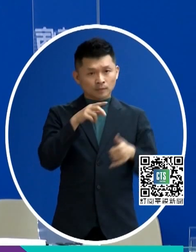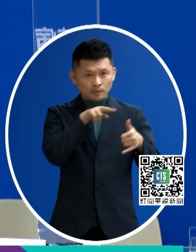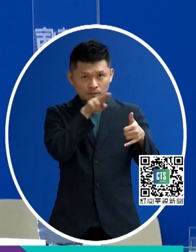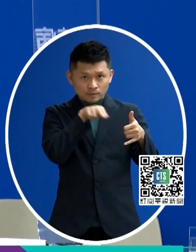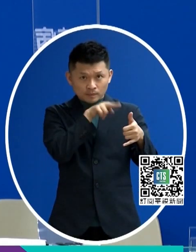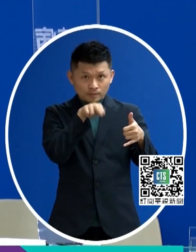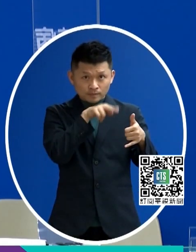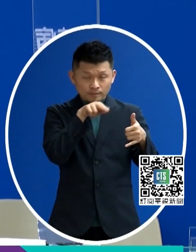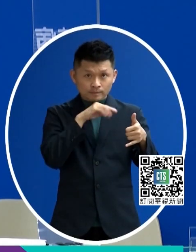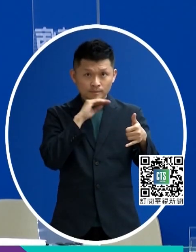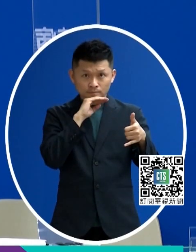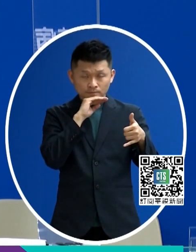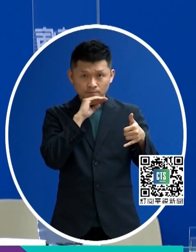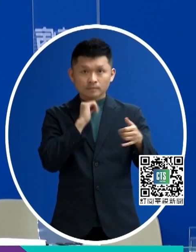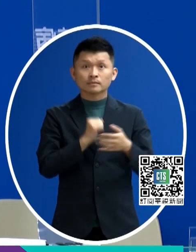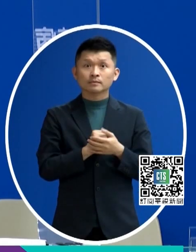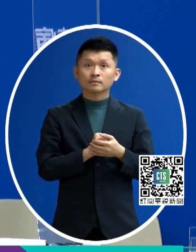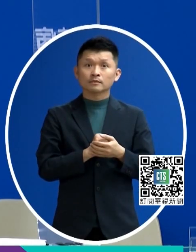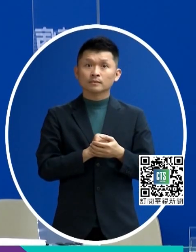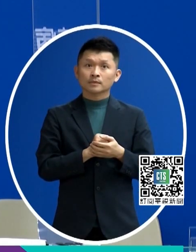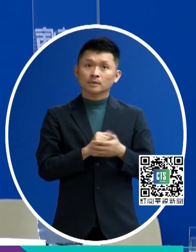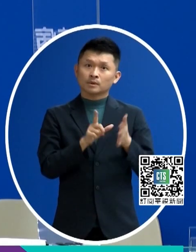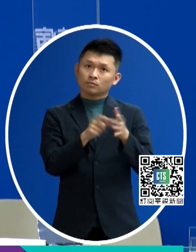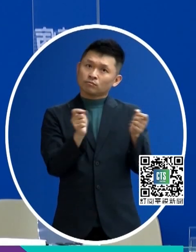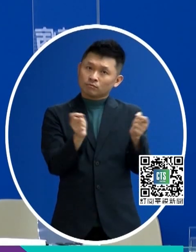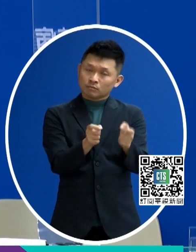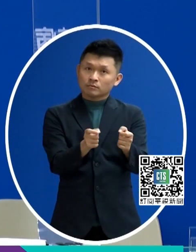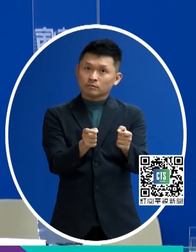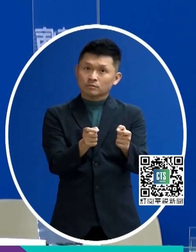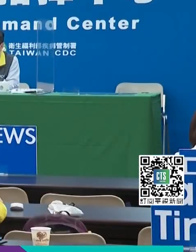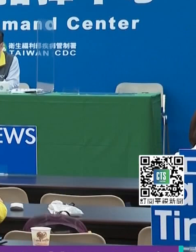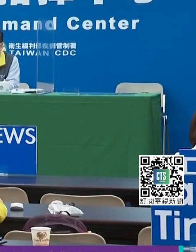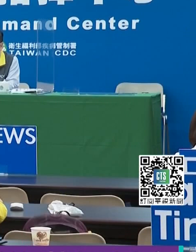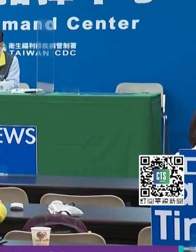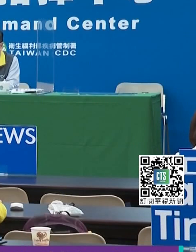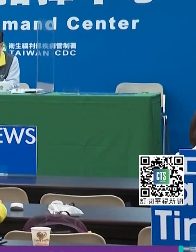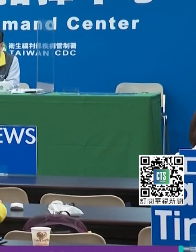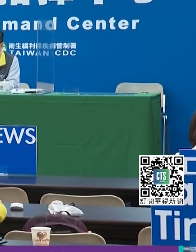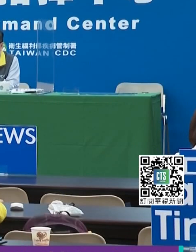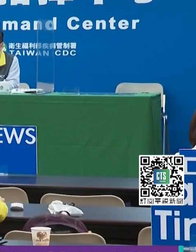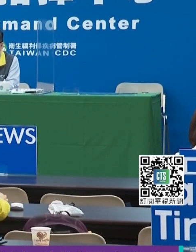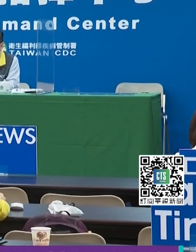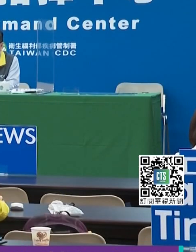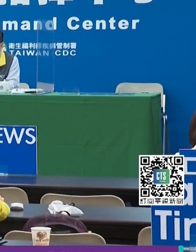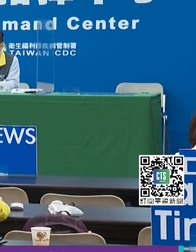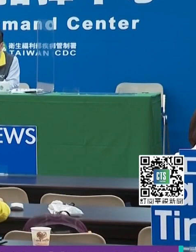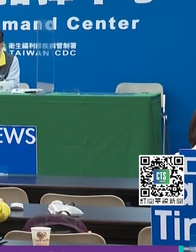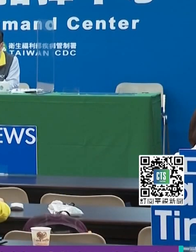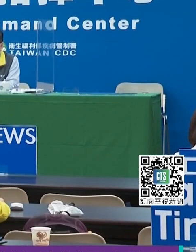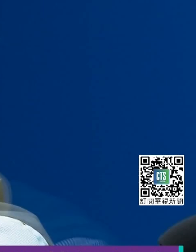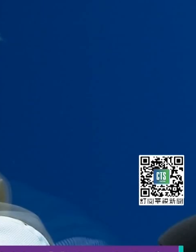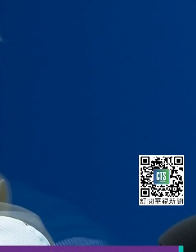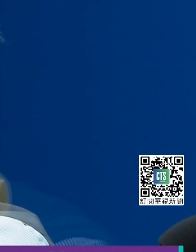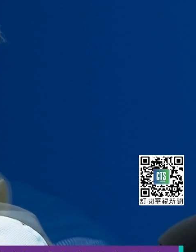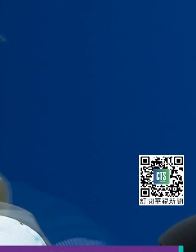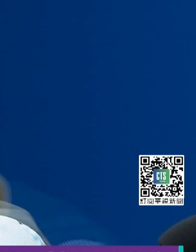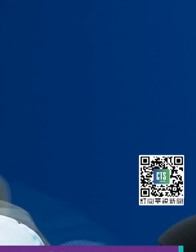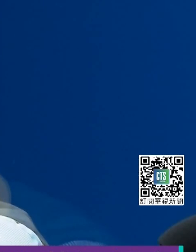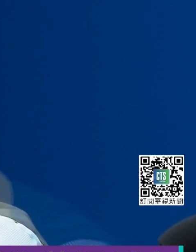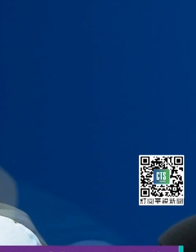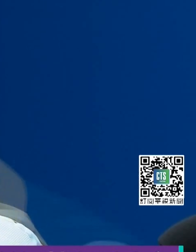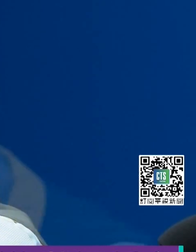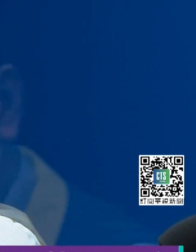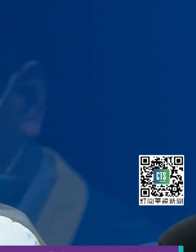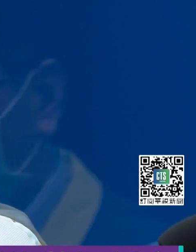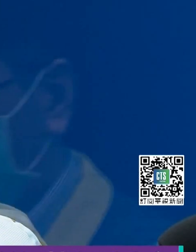那应该暂时是不会有什么一个副作用。 明明儿童疫苗是26号才开始施打，但这起打错